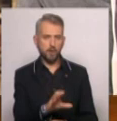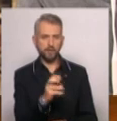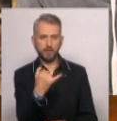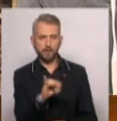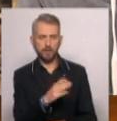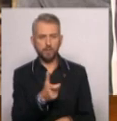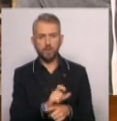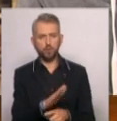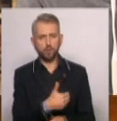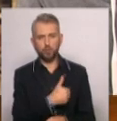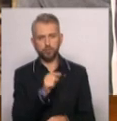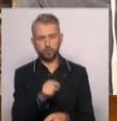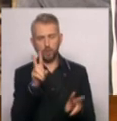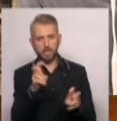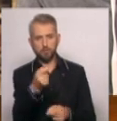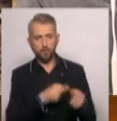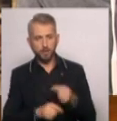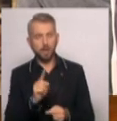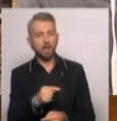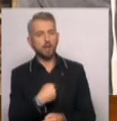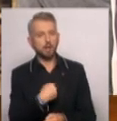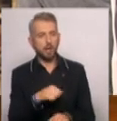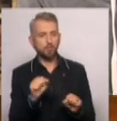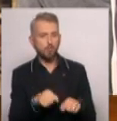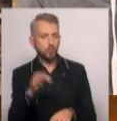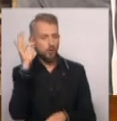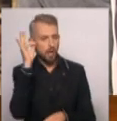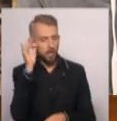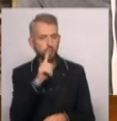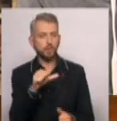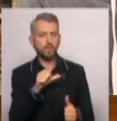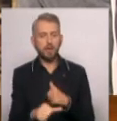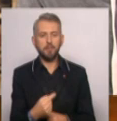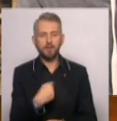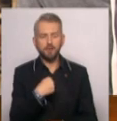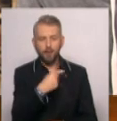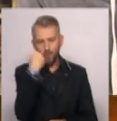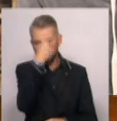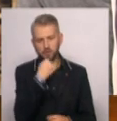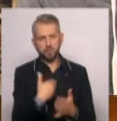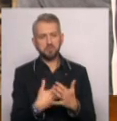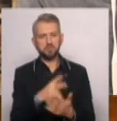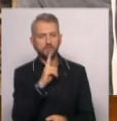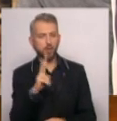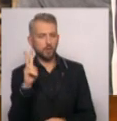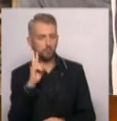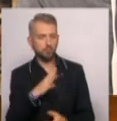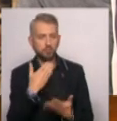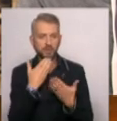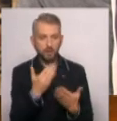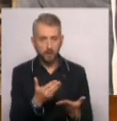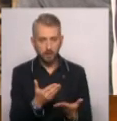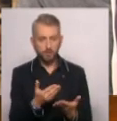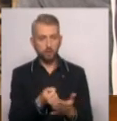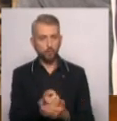хоче до цієї теми повертатись, але я можу нагадати, що саме я особисто, мабуть, років два назад зверталась прямо в ефірі